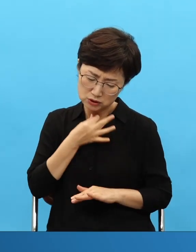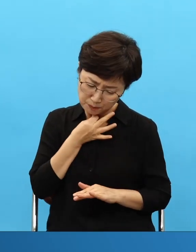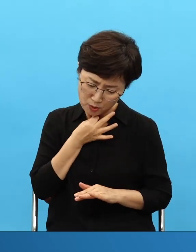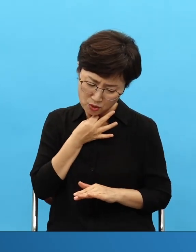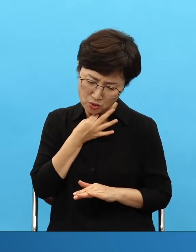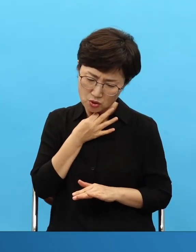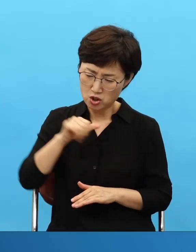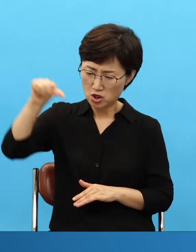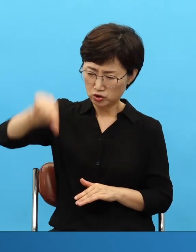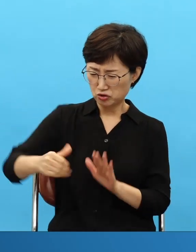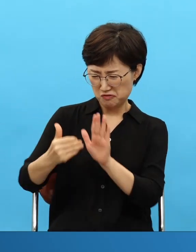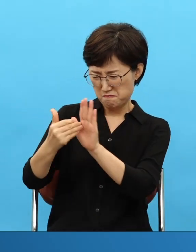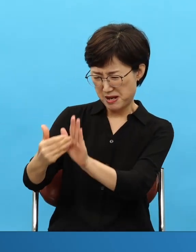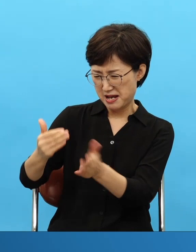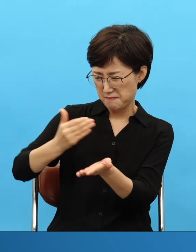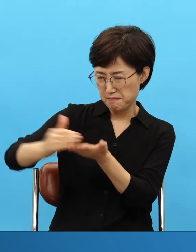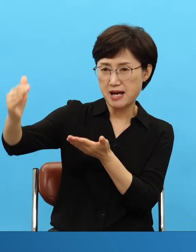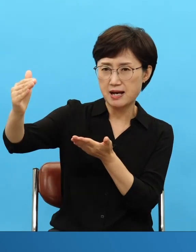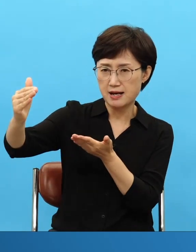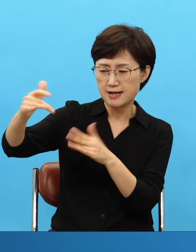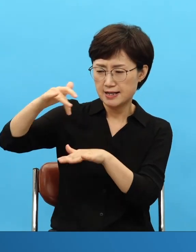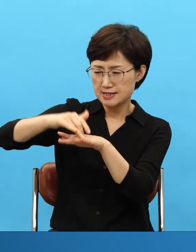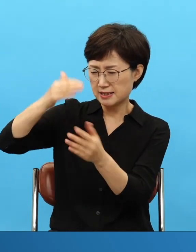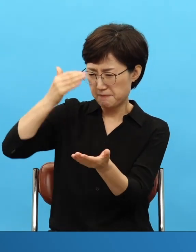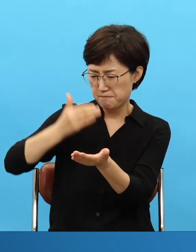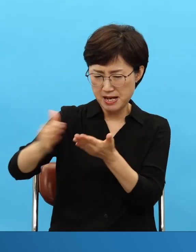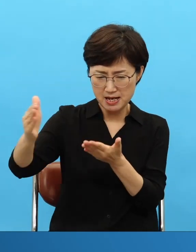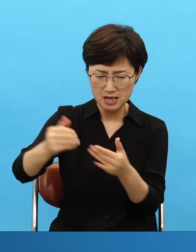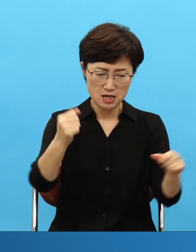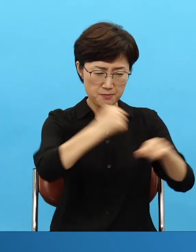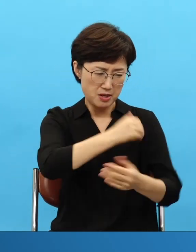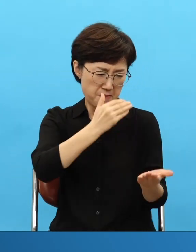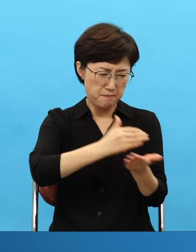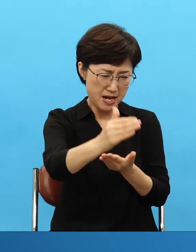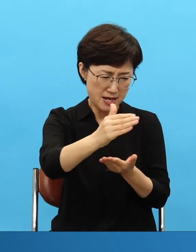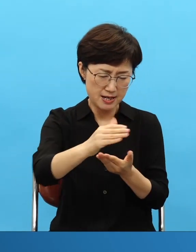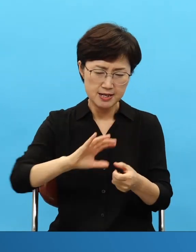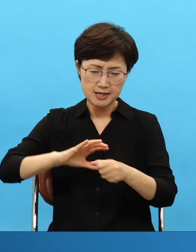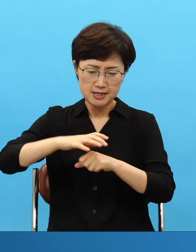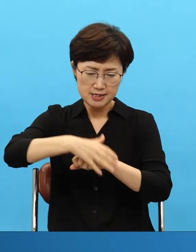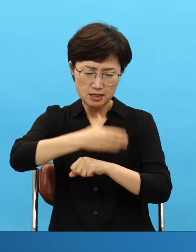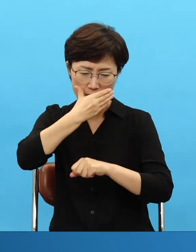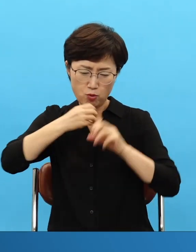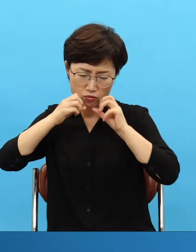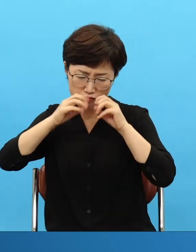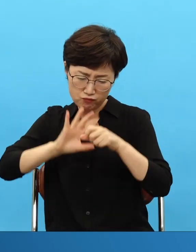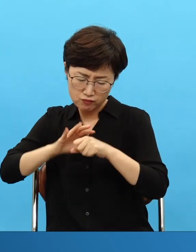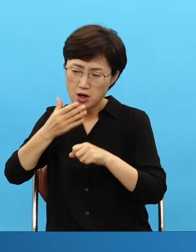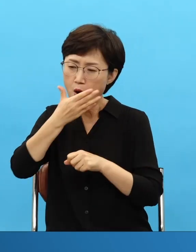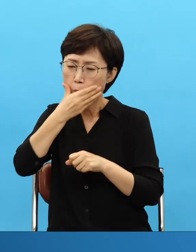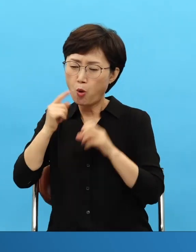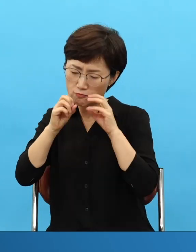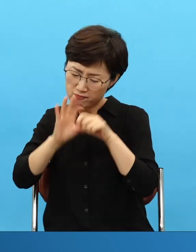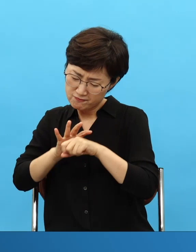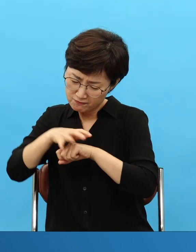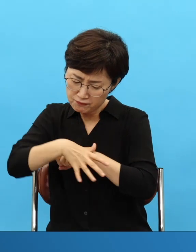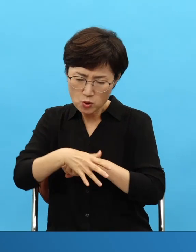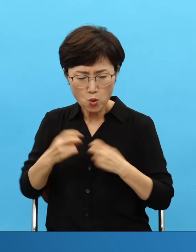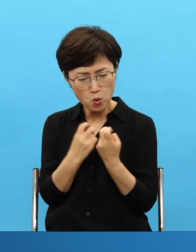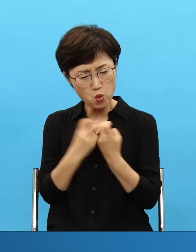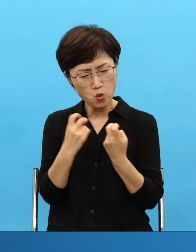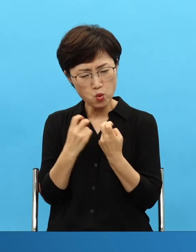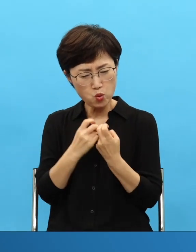물리치고 많은 지금 멸망을 물리치고 세계복음을 어떻게 할 수 있냐? Then how is it that we can achieve